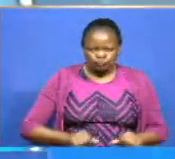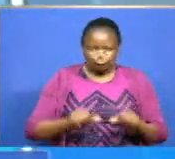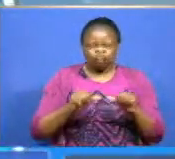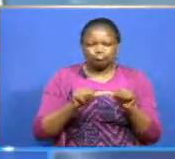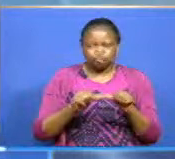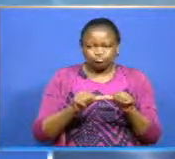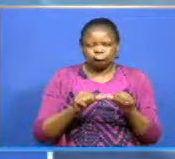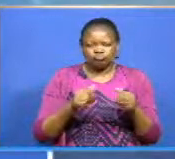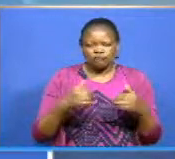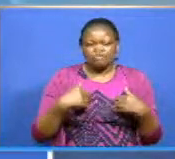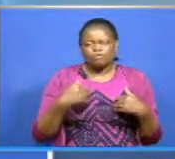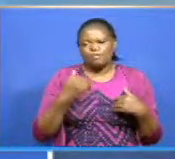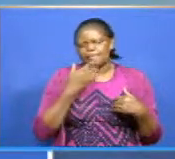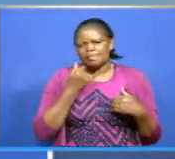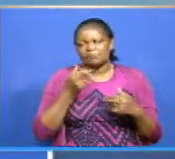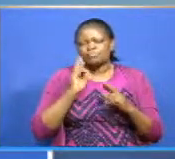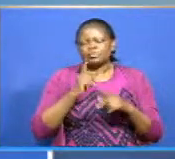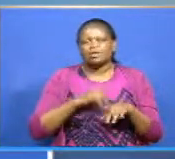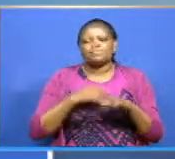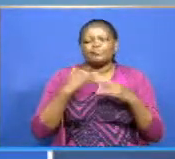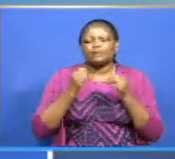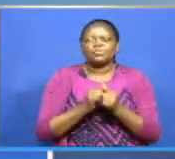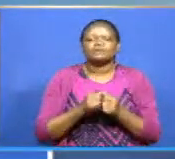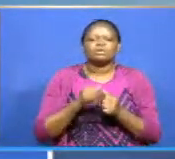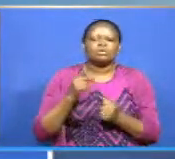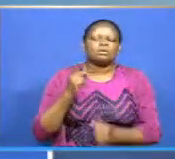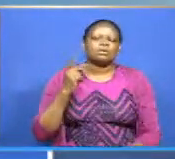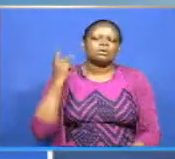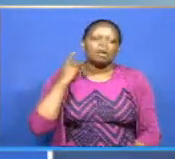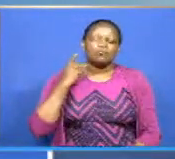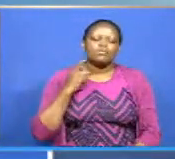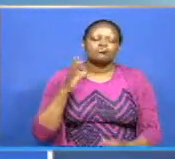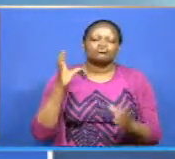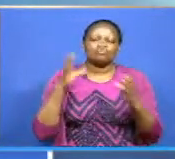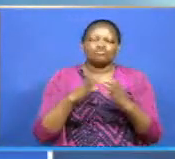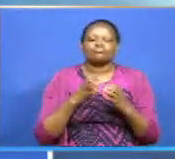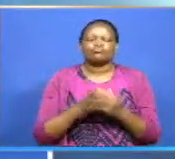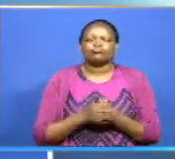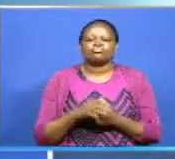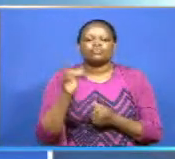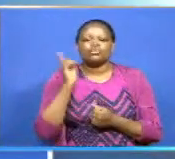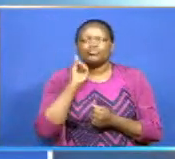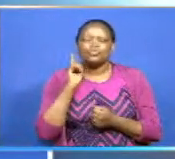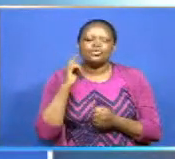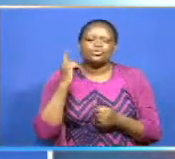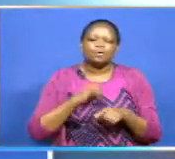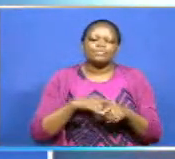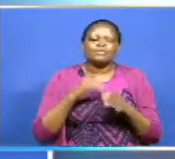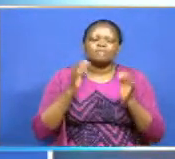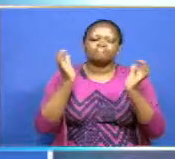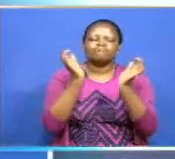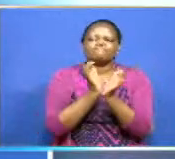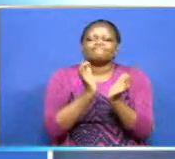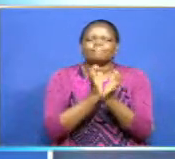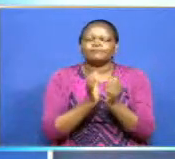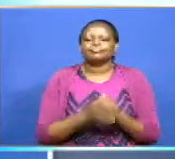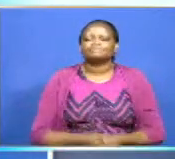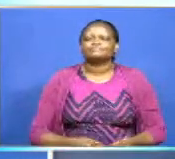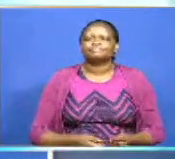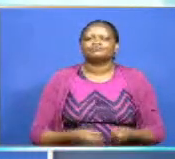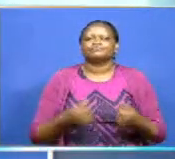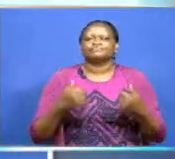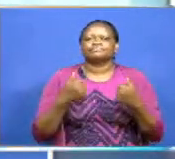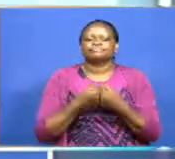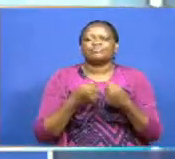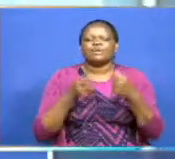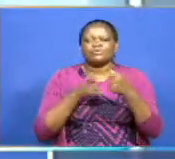bora watakapochuana na Kariobangi Sharks ni kesho kwenye mchuano wa ligi kuu uwanjani Kasarani. Mechi saba za ligi kuu zimeratibiwa